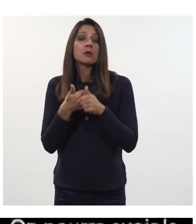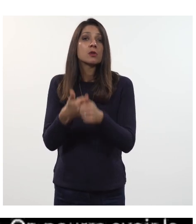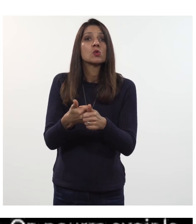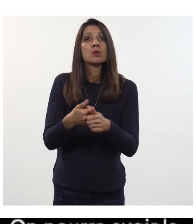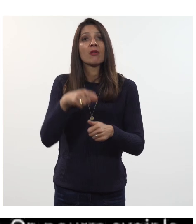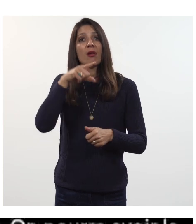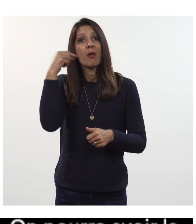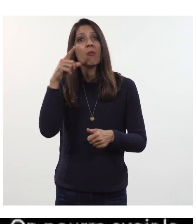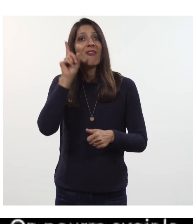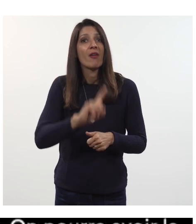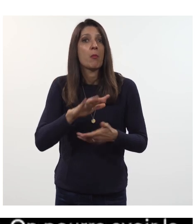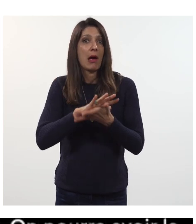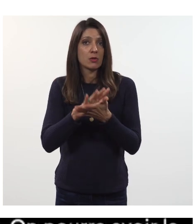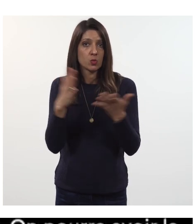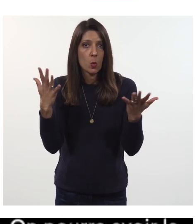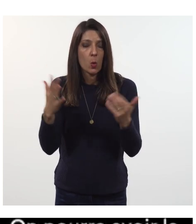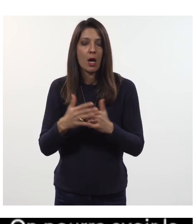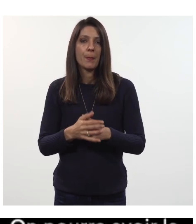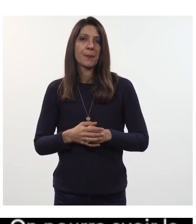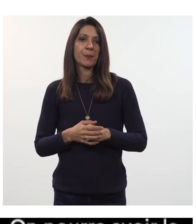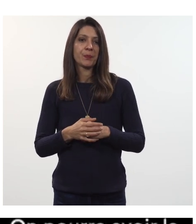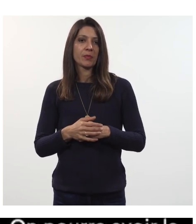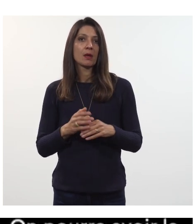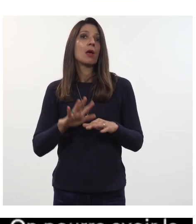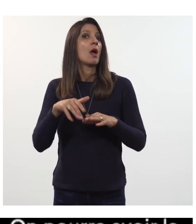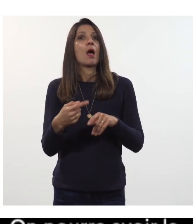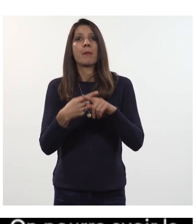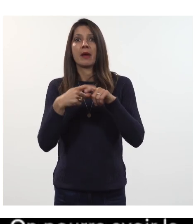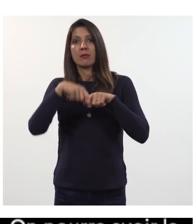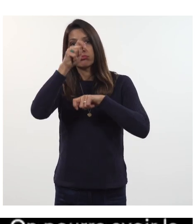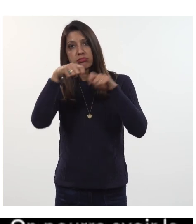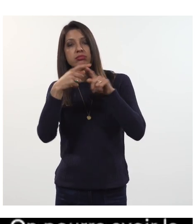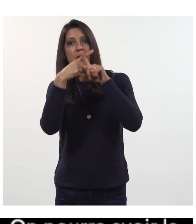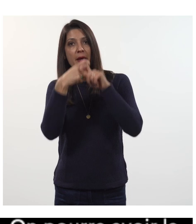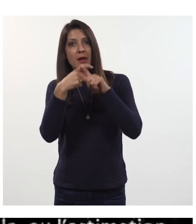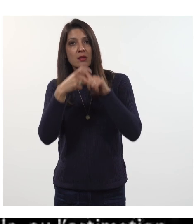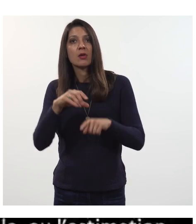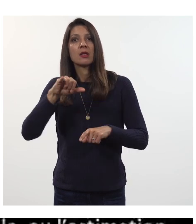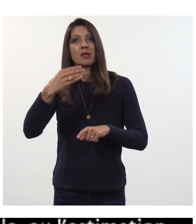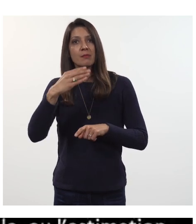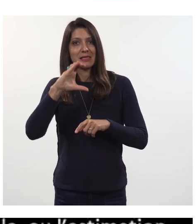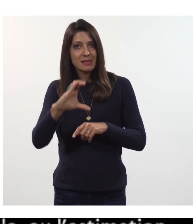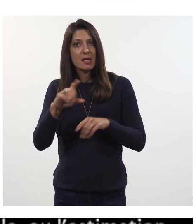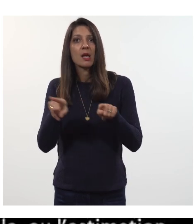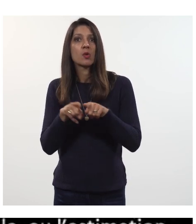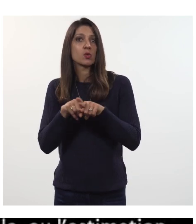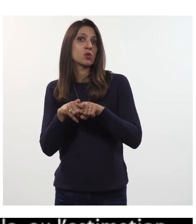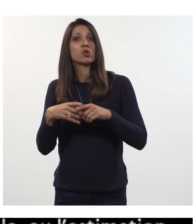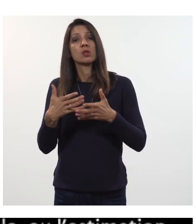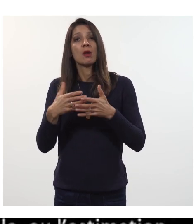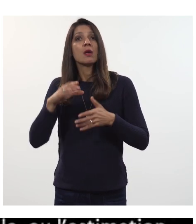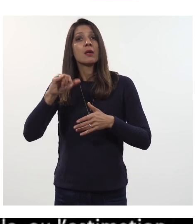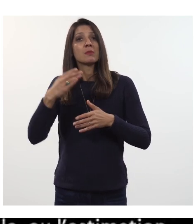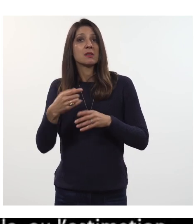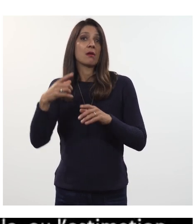l'âge. Et puis, on calculera avec la taille et le poids l'indice de masse corporelle, le poids sur la taille au carré. On peut faire des mesures, d'autres